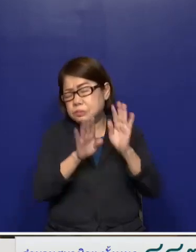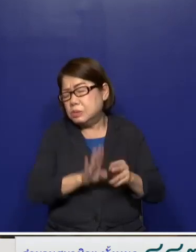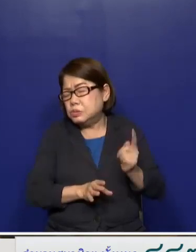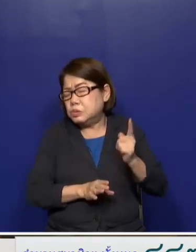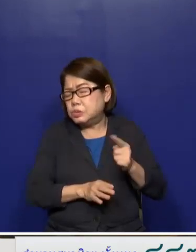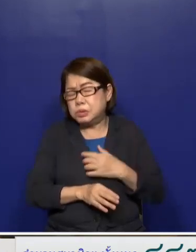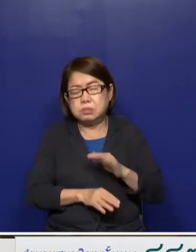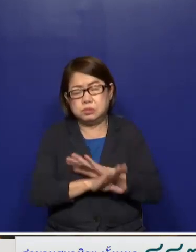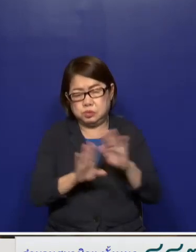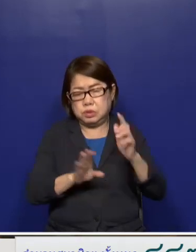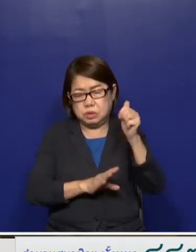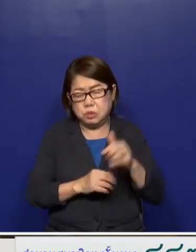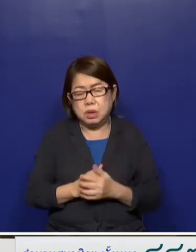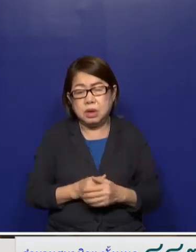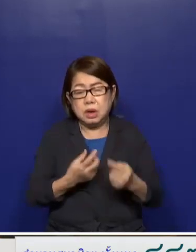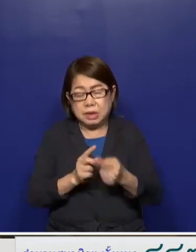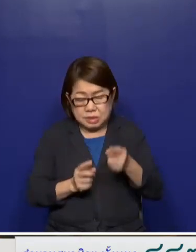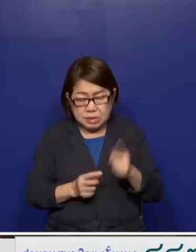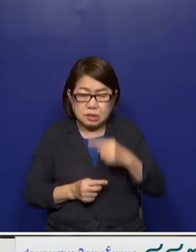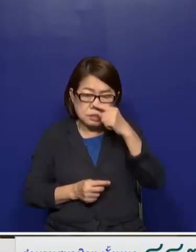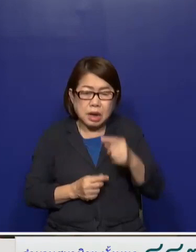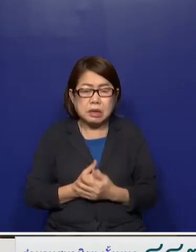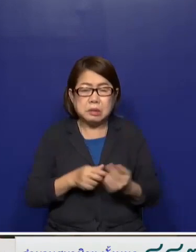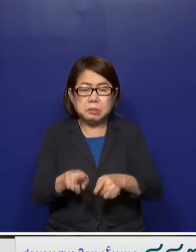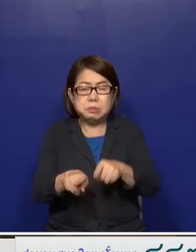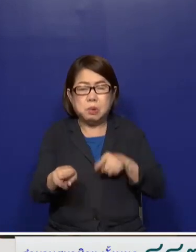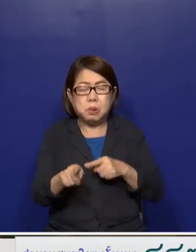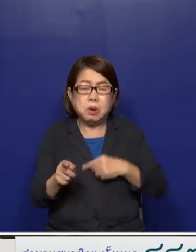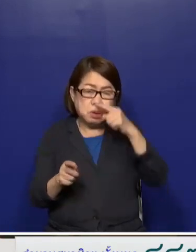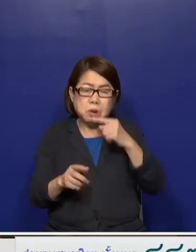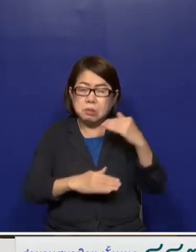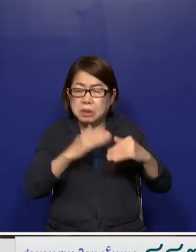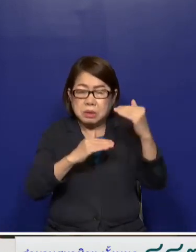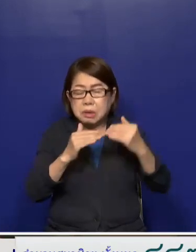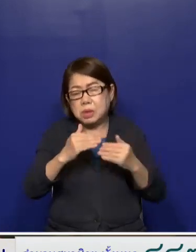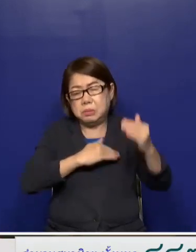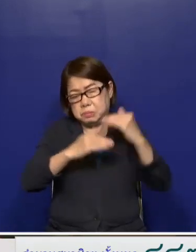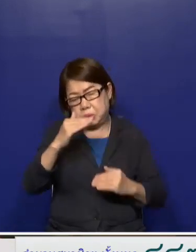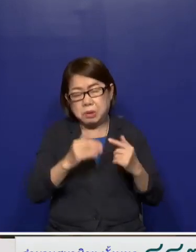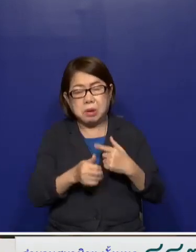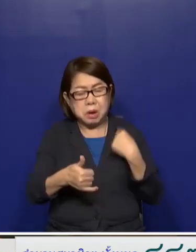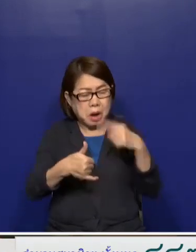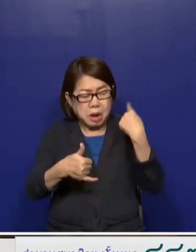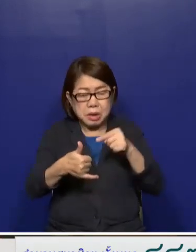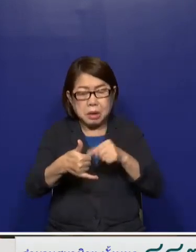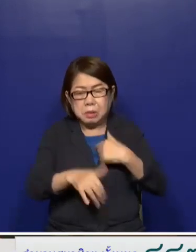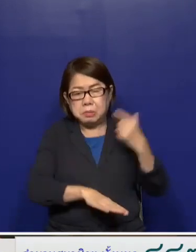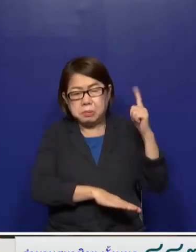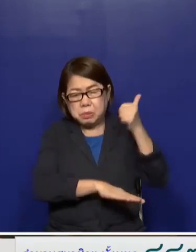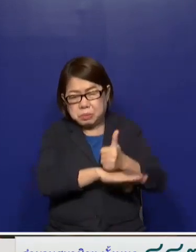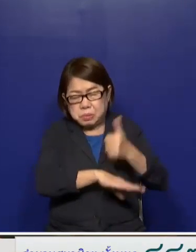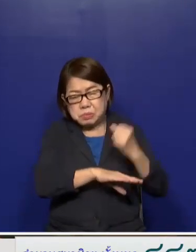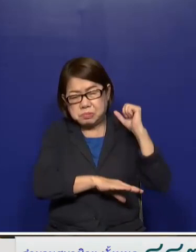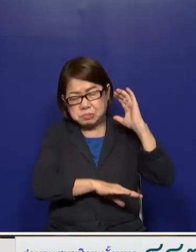แน่นอนครับประเทศนี้มันถอยหลังเพราะมันมีนักเลงใหญ่พอถึงเวลาไ